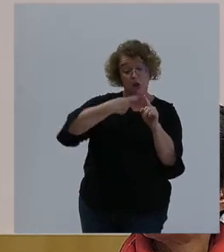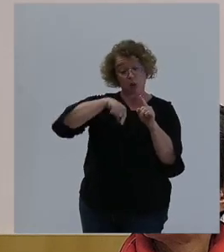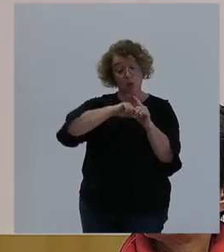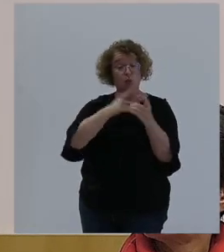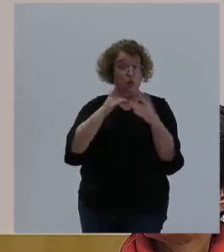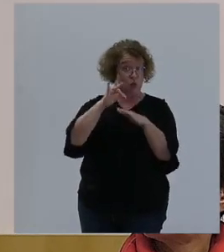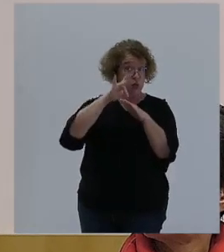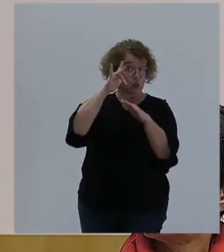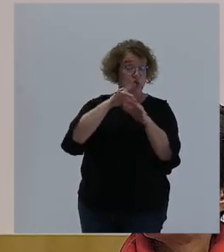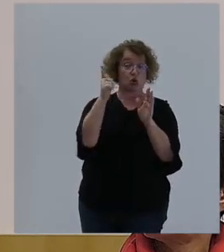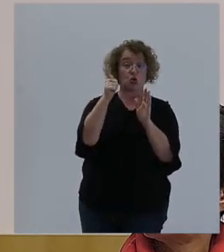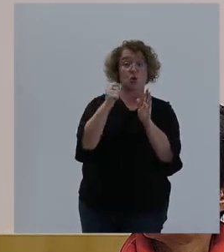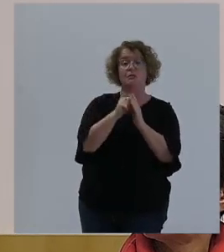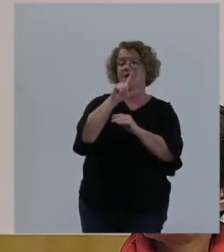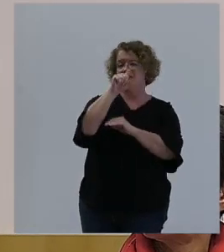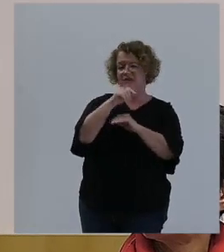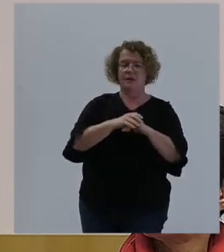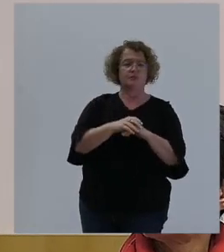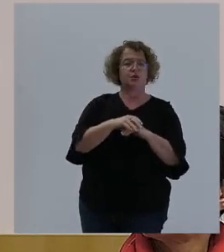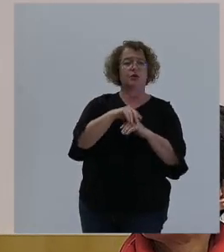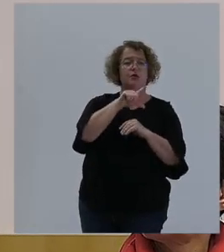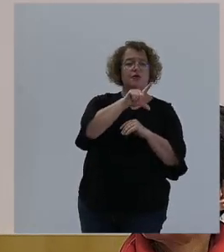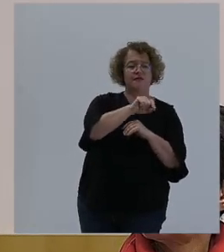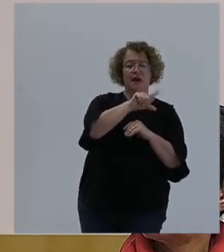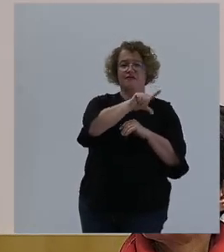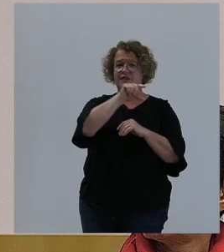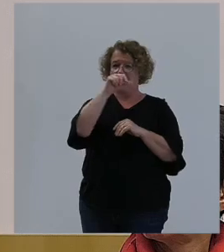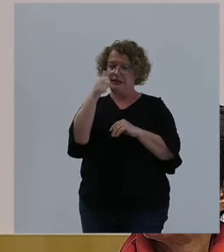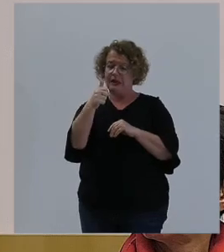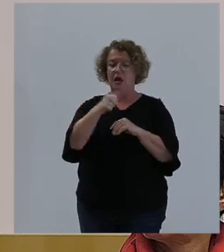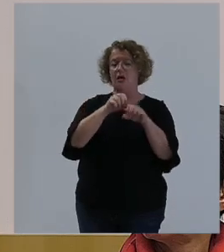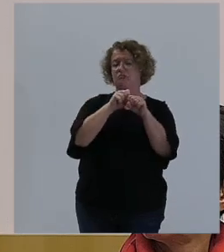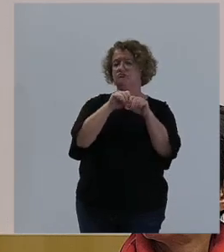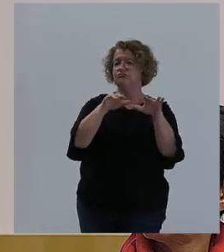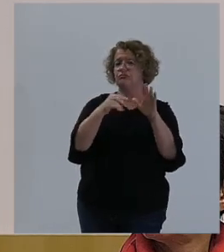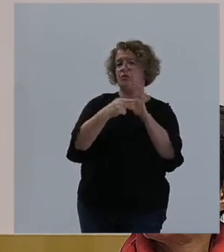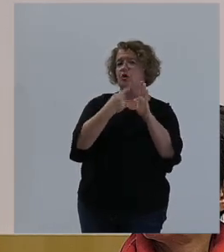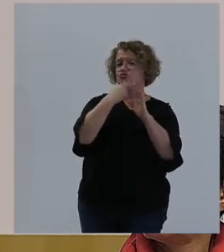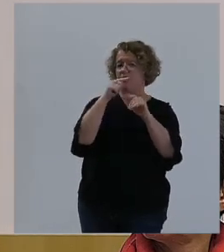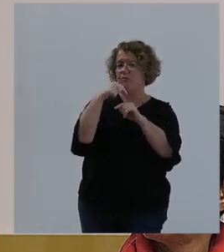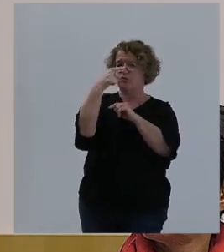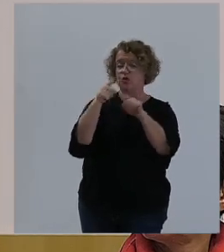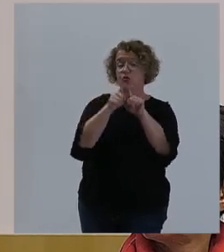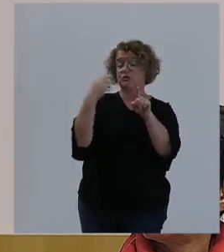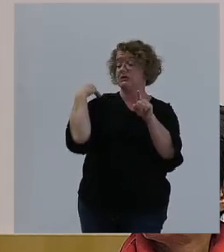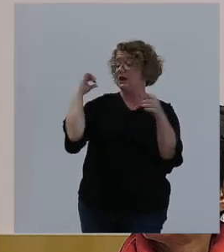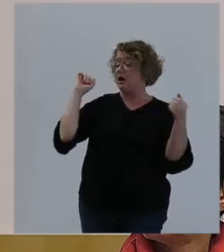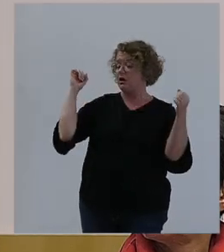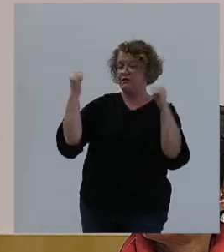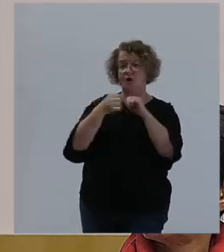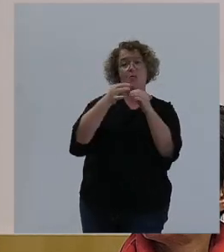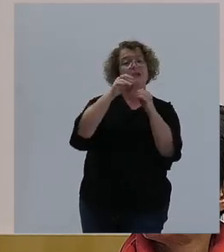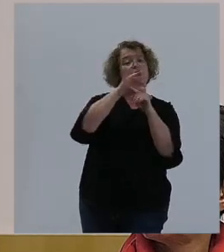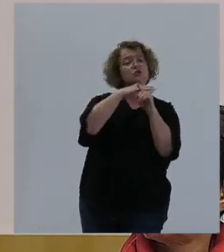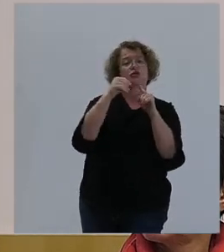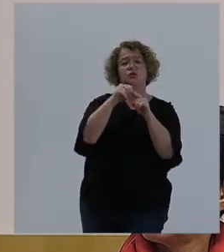Le bilan social a eu lieu en 2020. Celui de 2020 et 2021 va sortir en juin. Et puis, il y a eu une réforme. On ne fait plus des bilans sociaux,